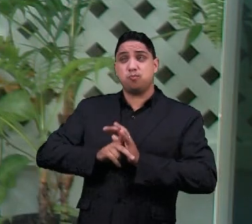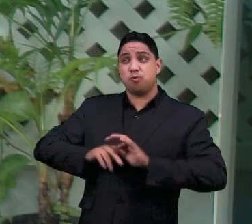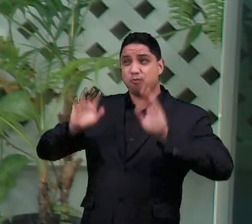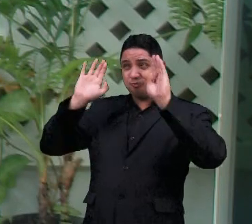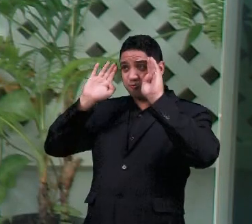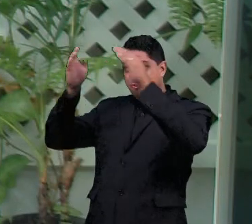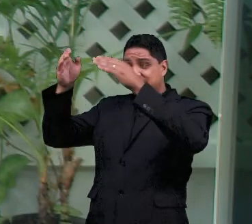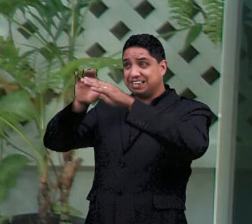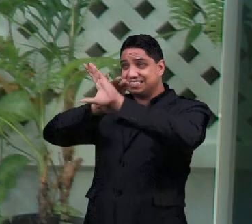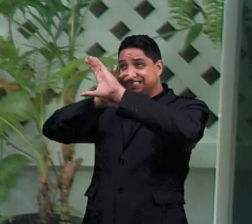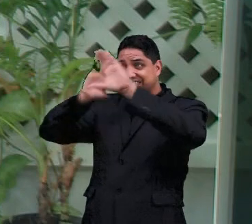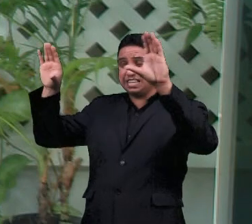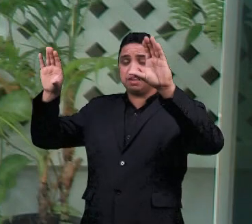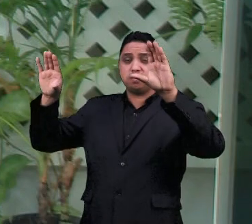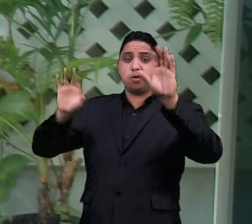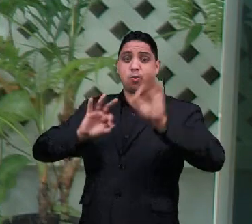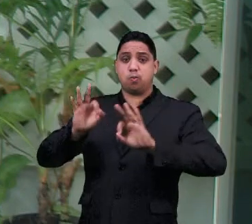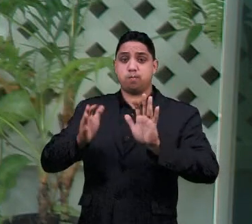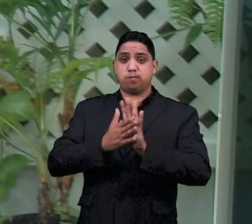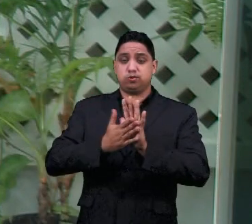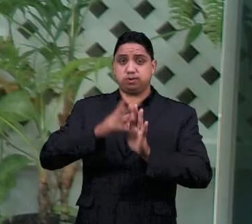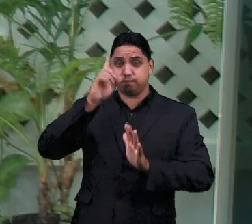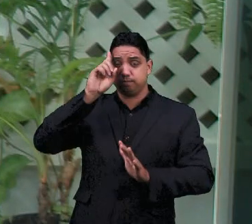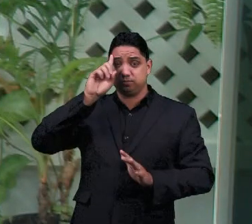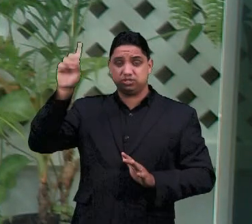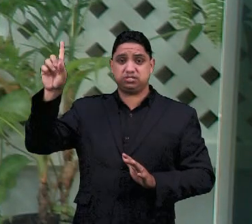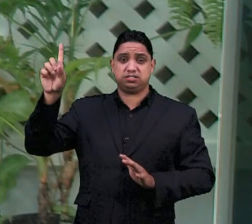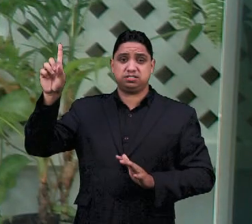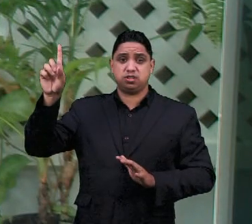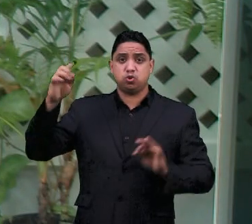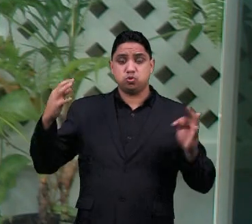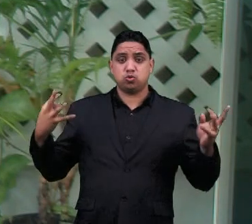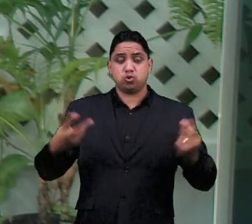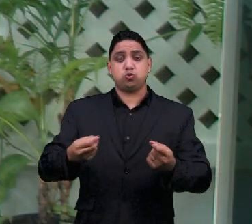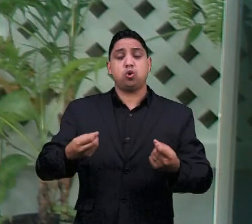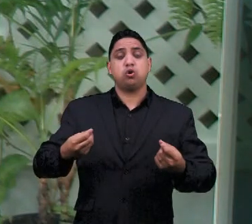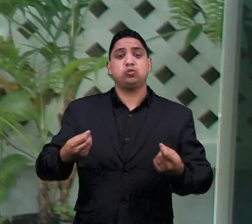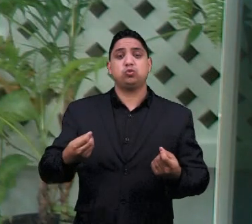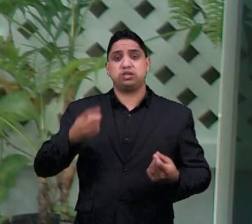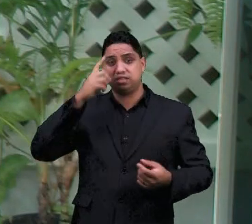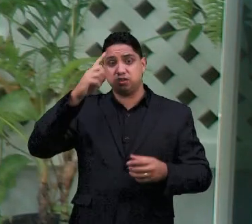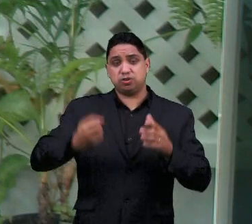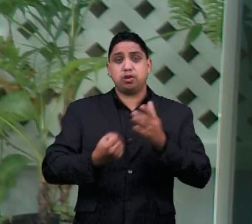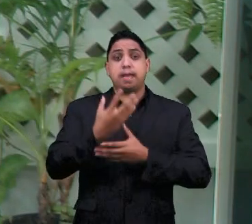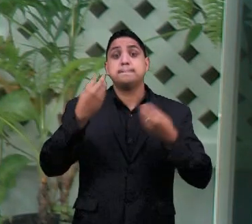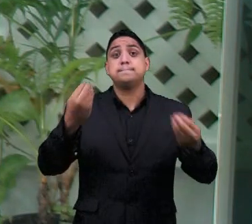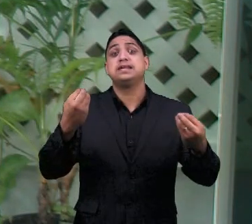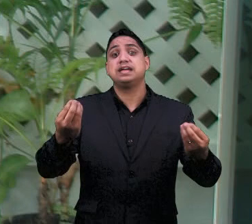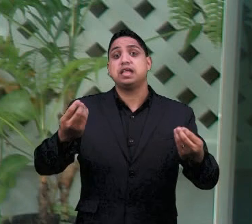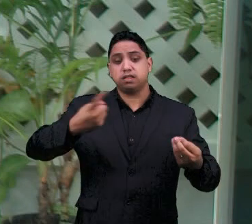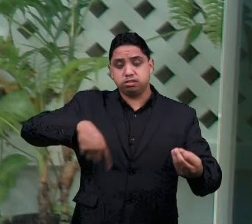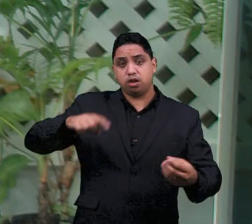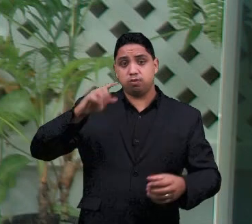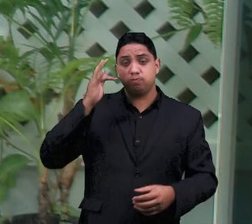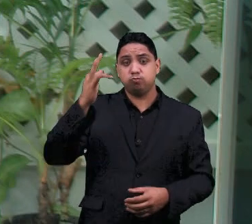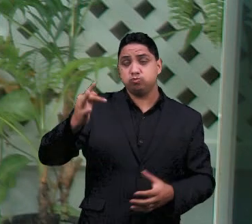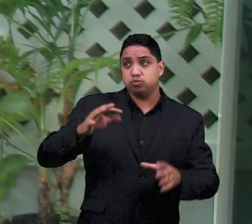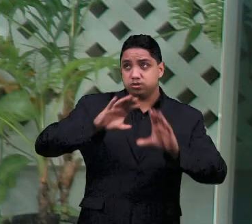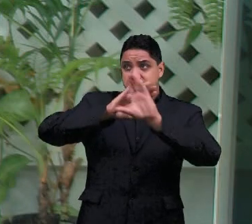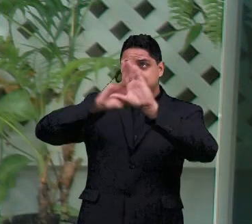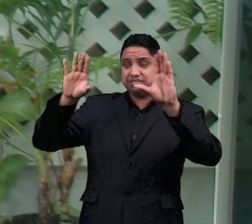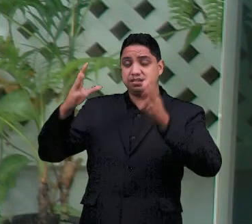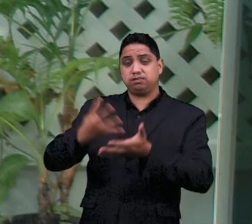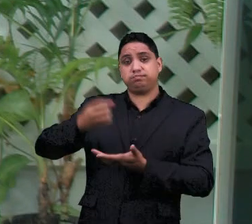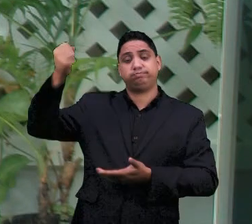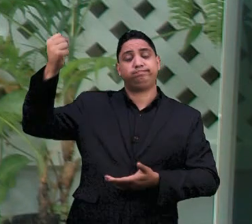dans ce qu'il va usufruire. La vie de l'homme se trouve dans l'éternité. Le projet de Dieu,